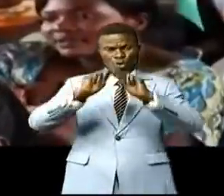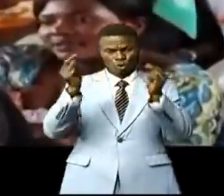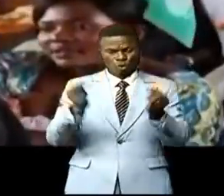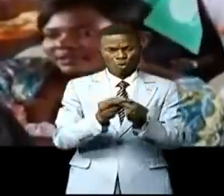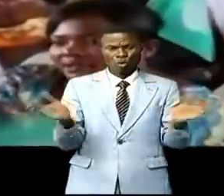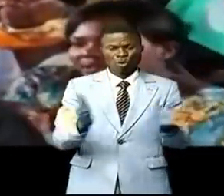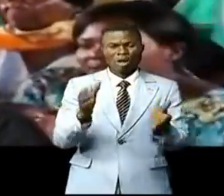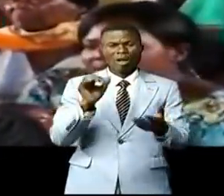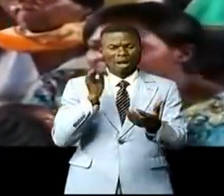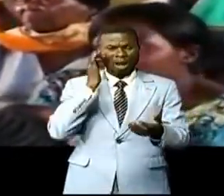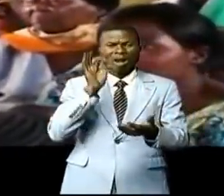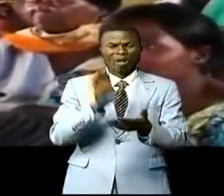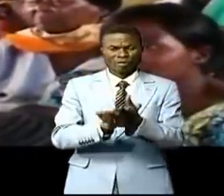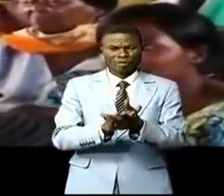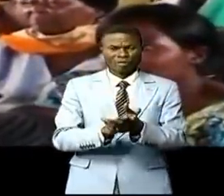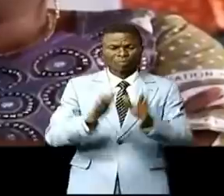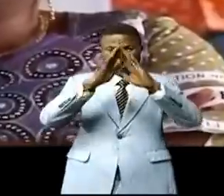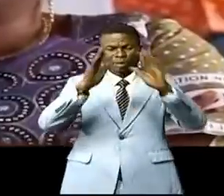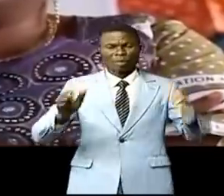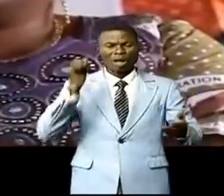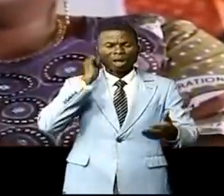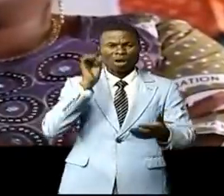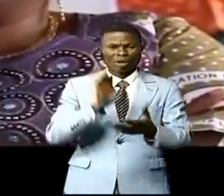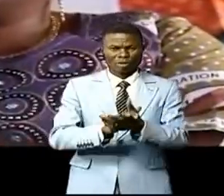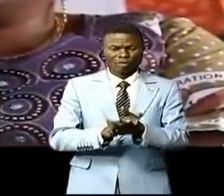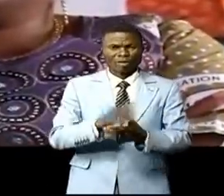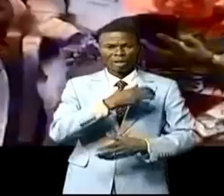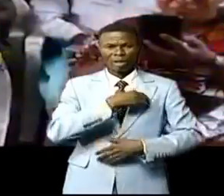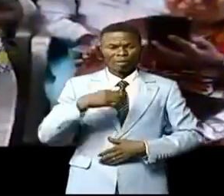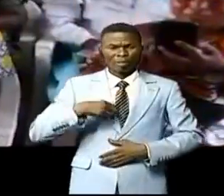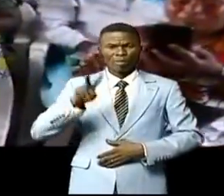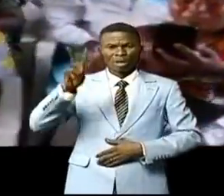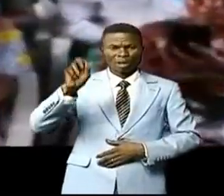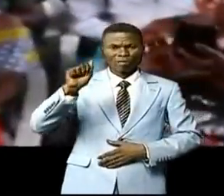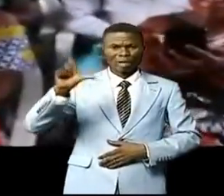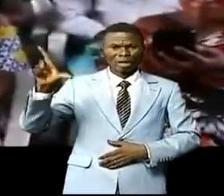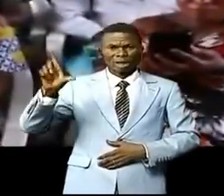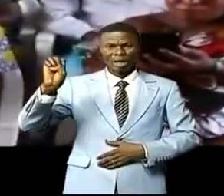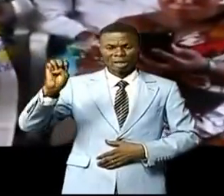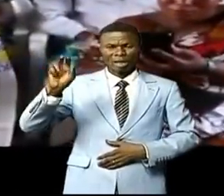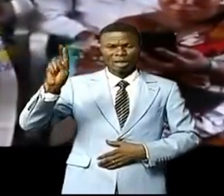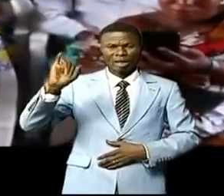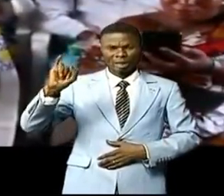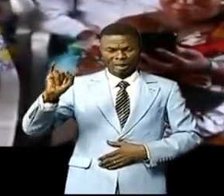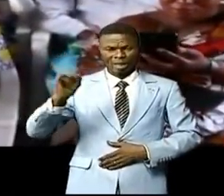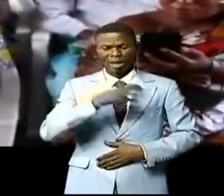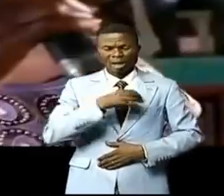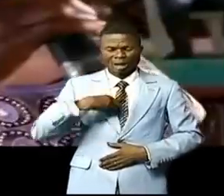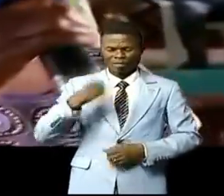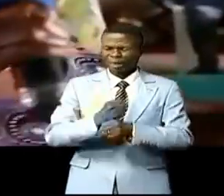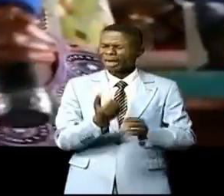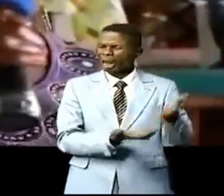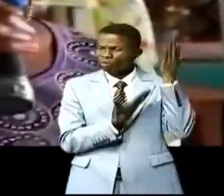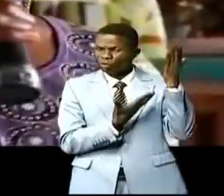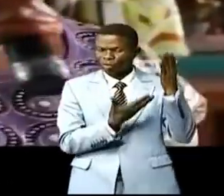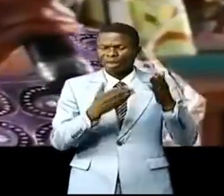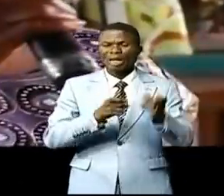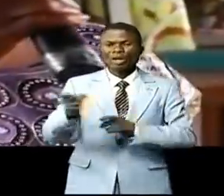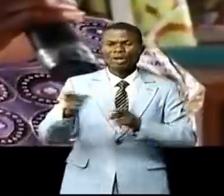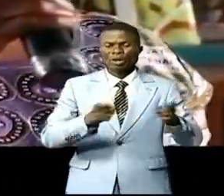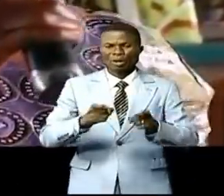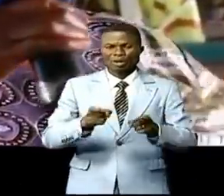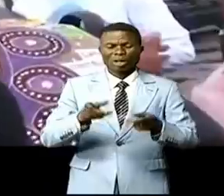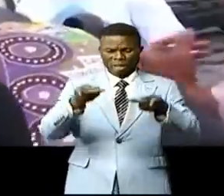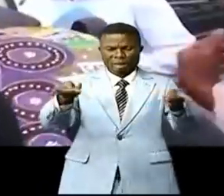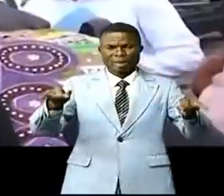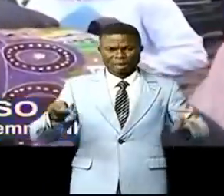encadrent les femmes. C'est le cas de la Maison de la Femme à travers Mme Valérie Wasso, qui indique que la femme a un rôle à jouer dans la gestion de son